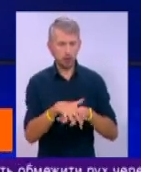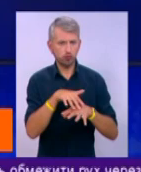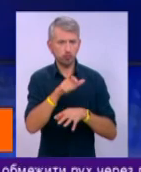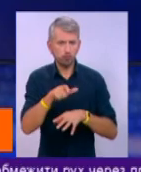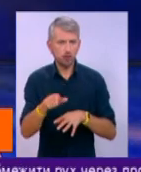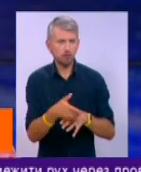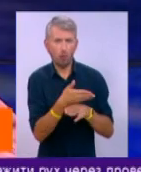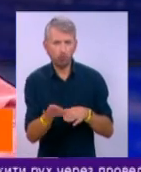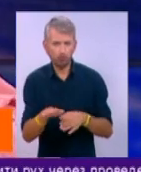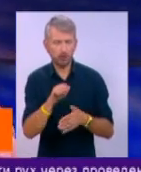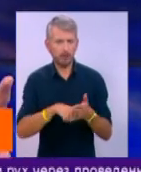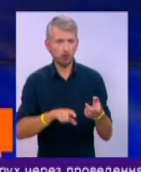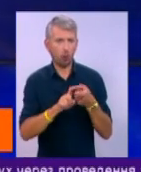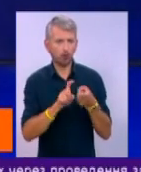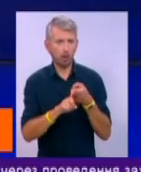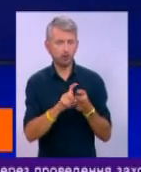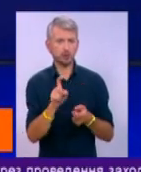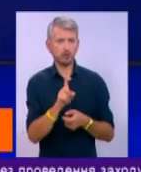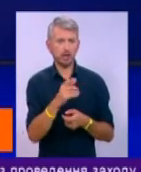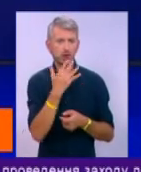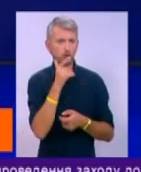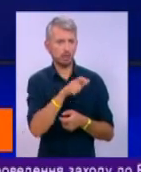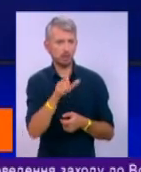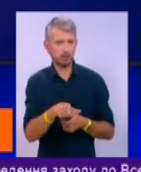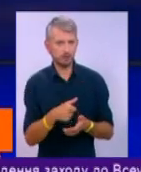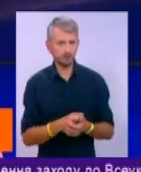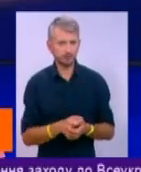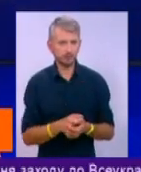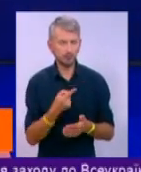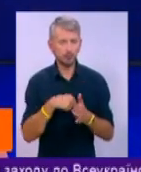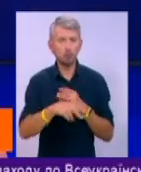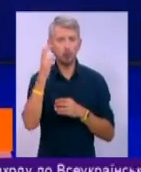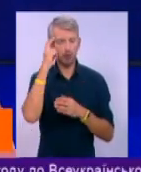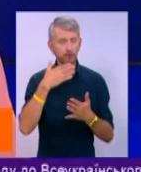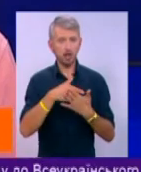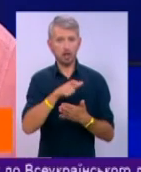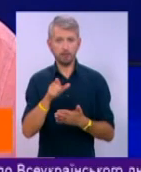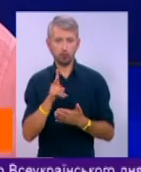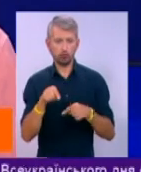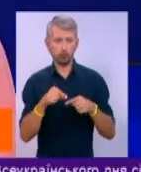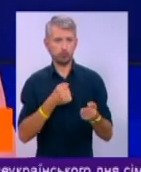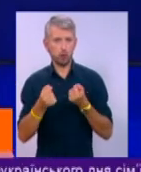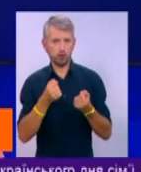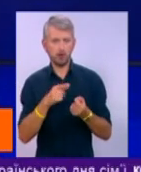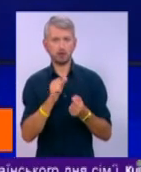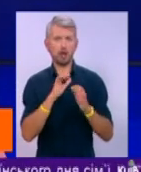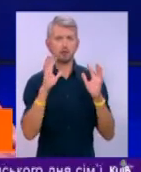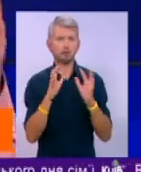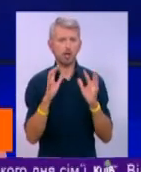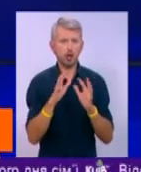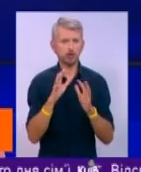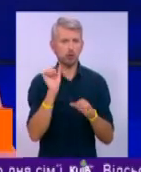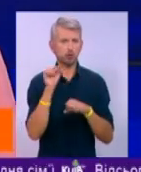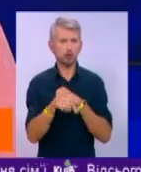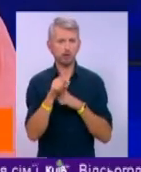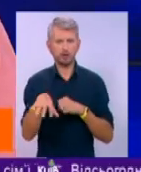воно усунуте від контакту з іноземцями. Тобто київські активісти, котрі тут борються, наприклад, да, за збереження і подолання